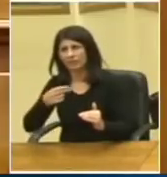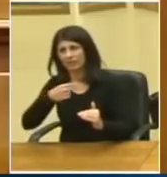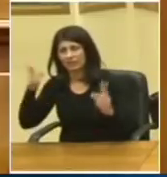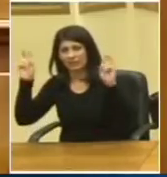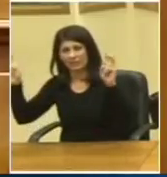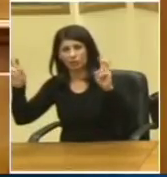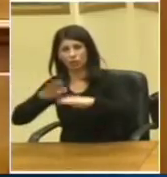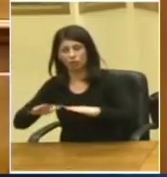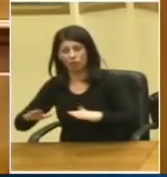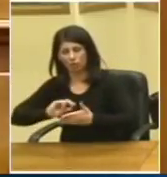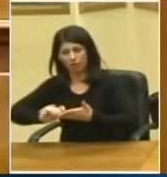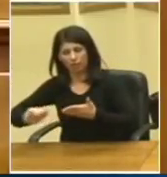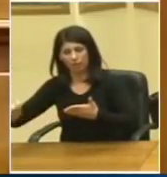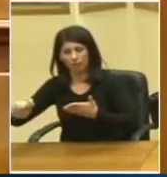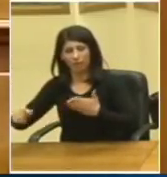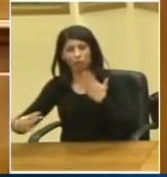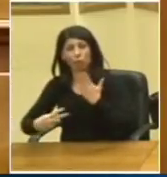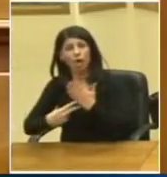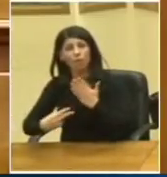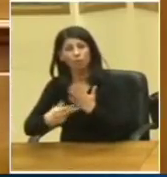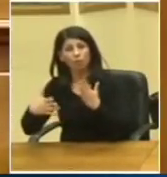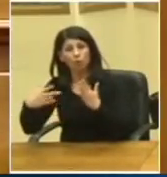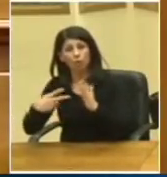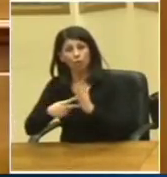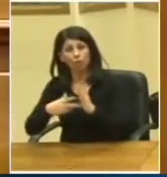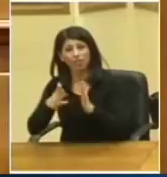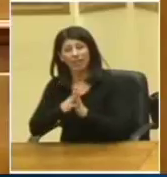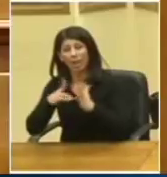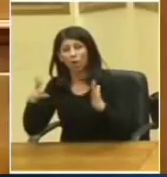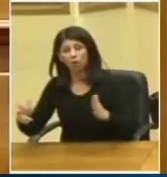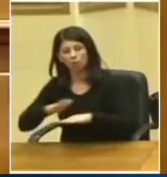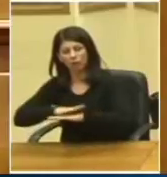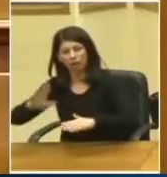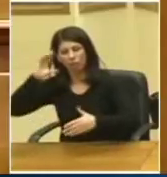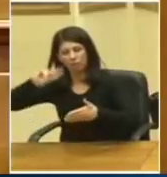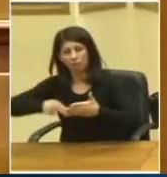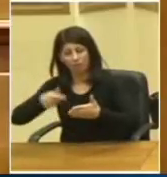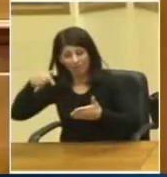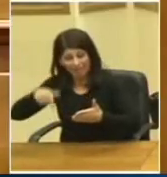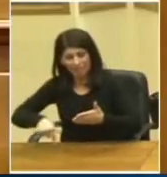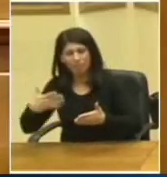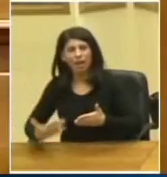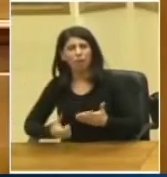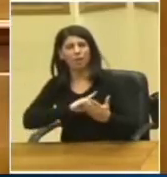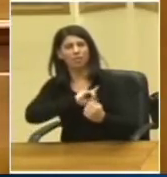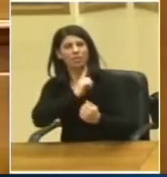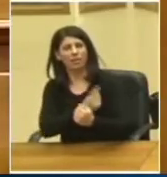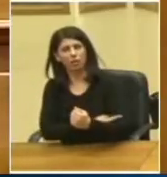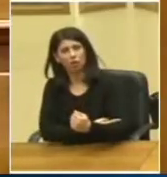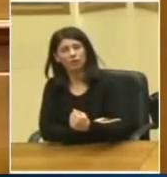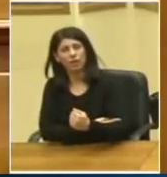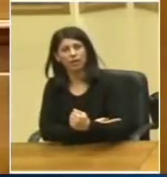του 2018 και σήμερα έχουμε πλέον τη δυνατότητα